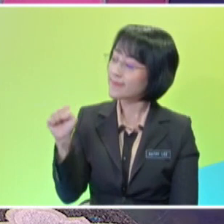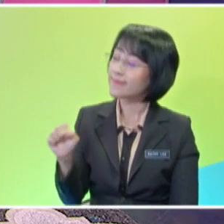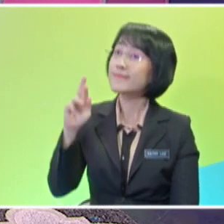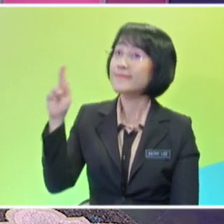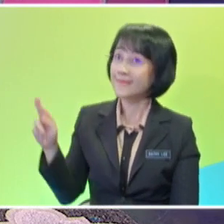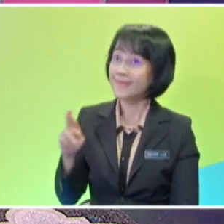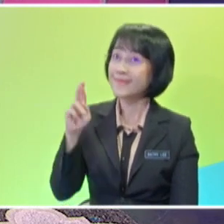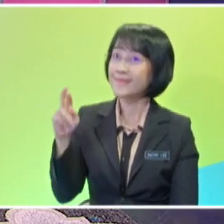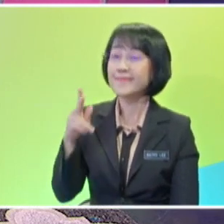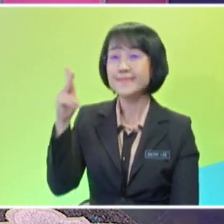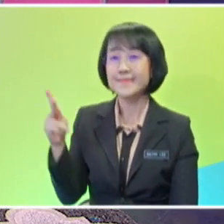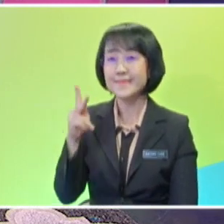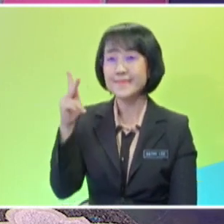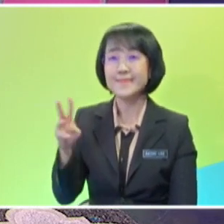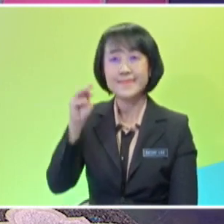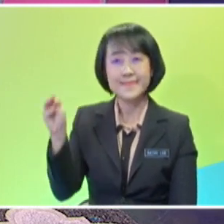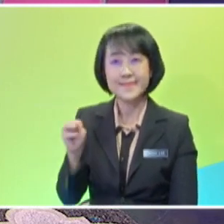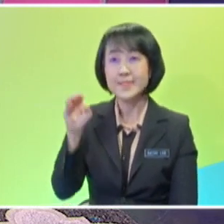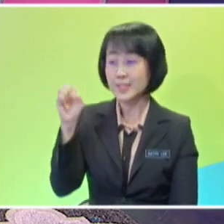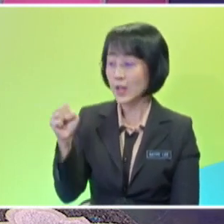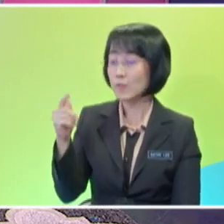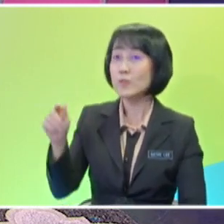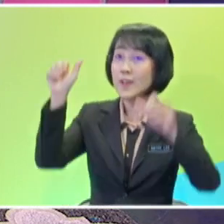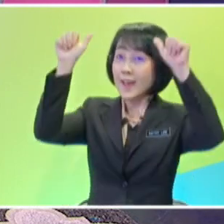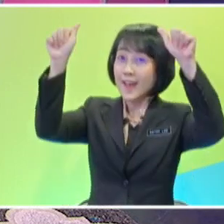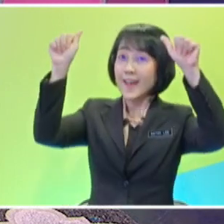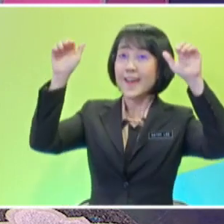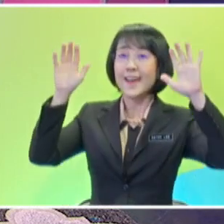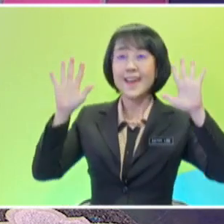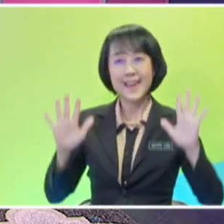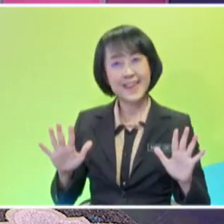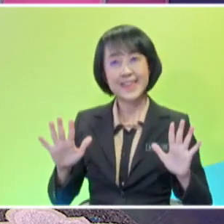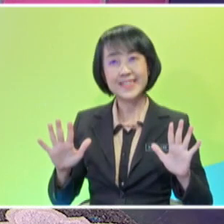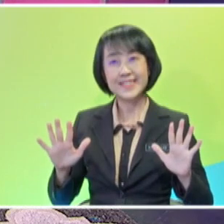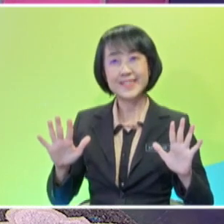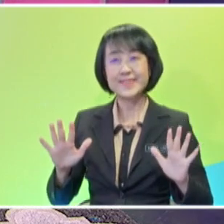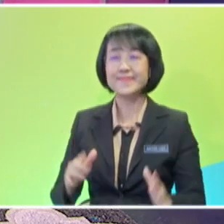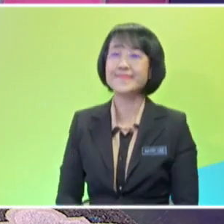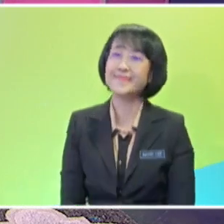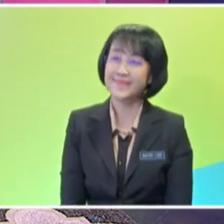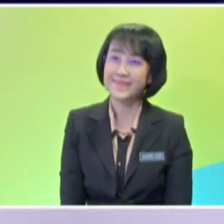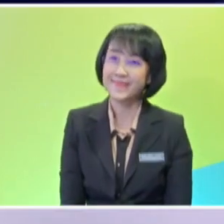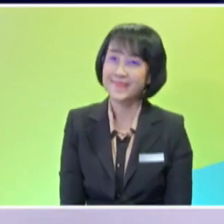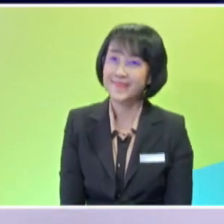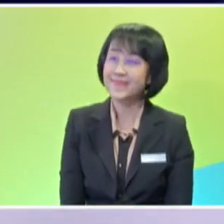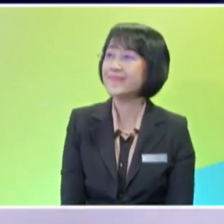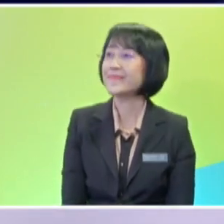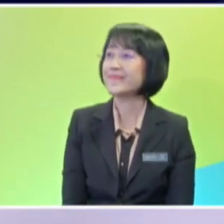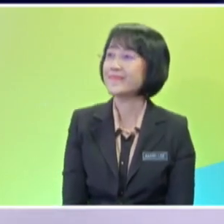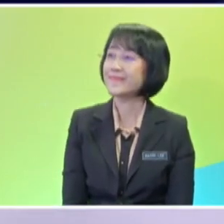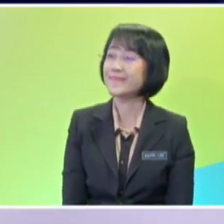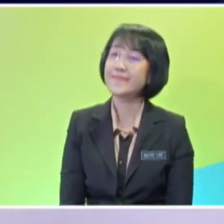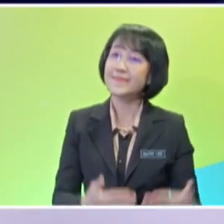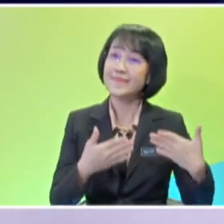Rabu Kamis Jumat Sabtu dan Ahad Oke dan seterusnya